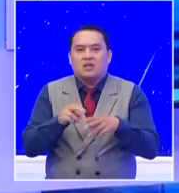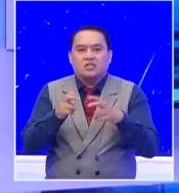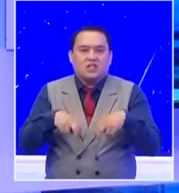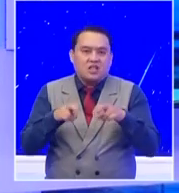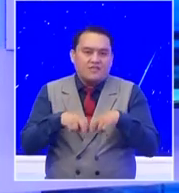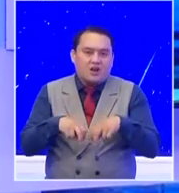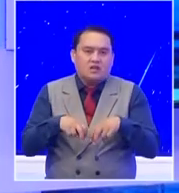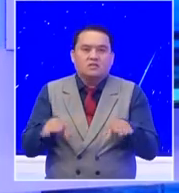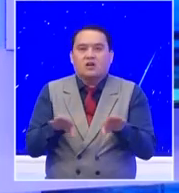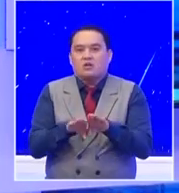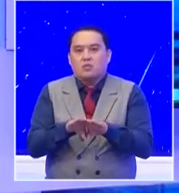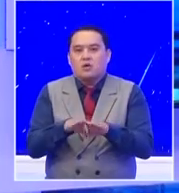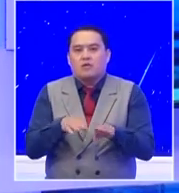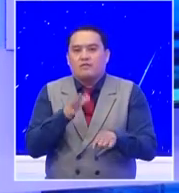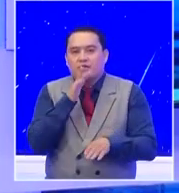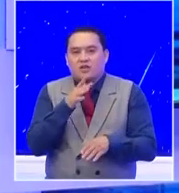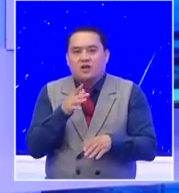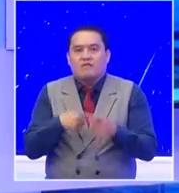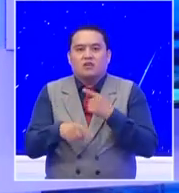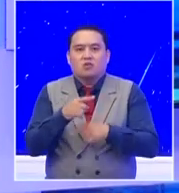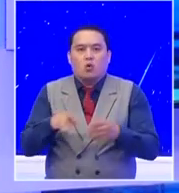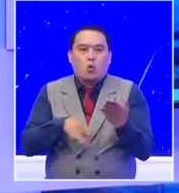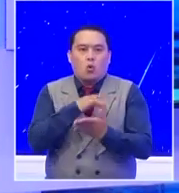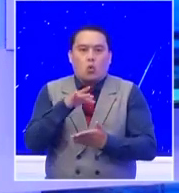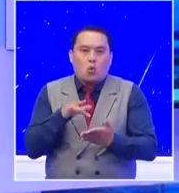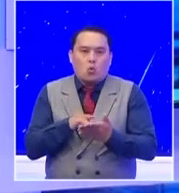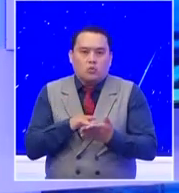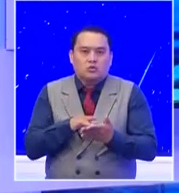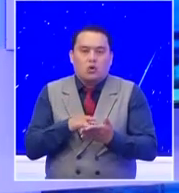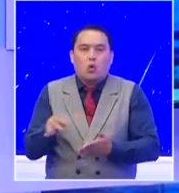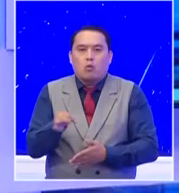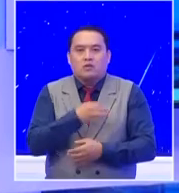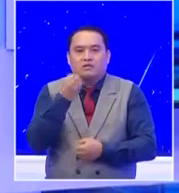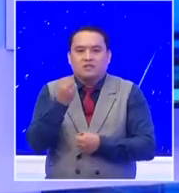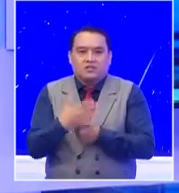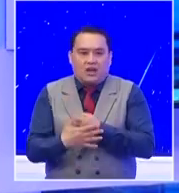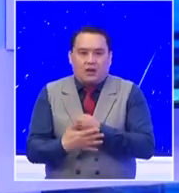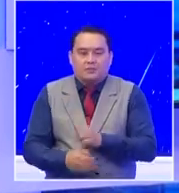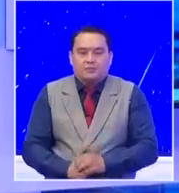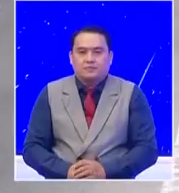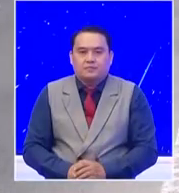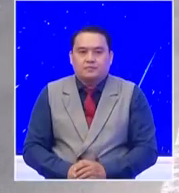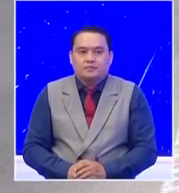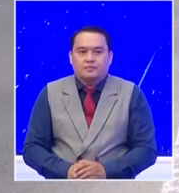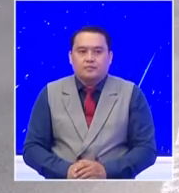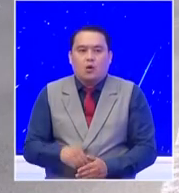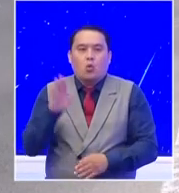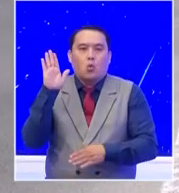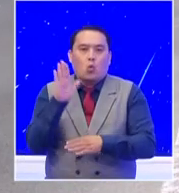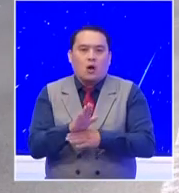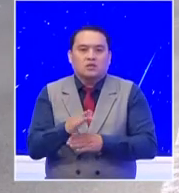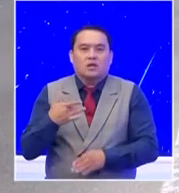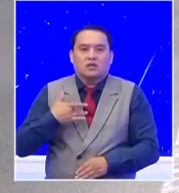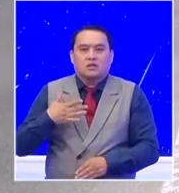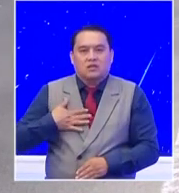исследование, для сравнения взяли период возвращения городу статуса областного центра. Указ о присвоении